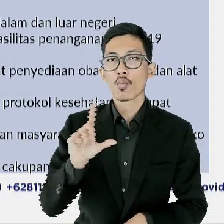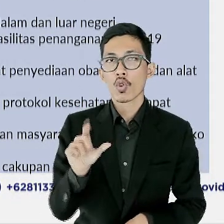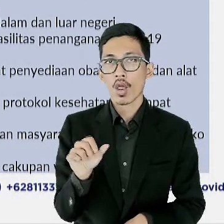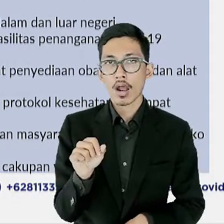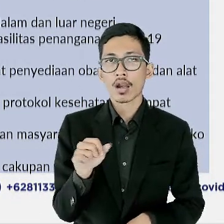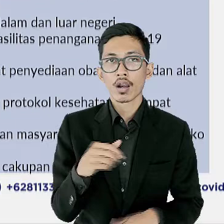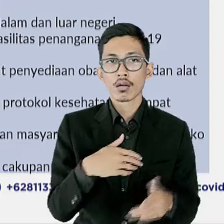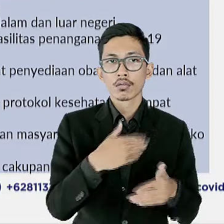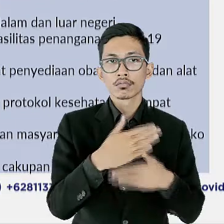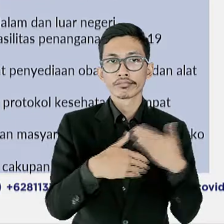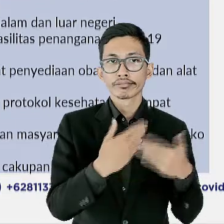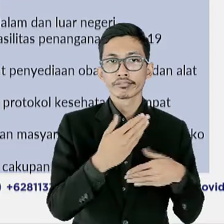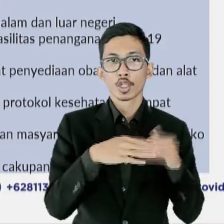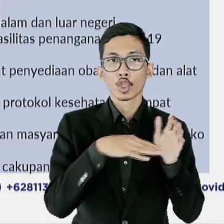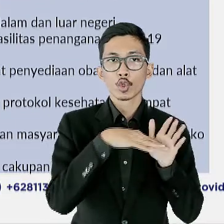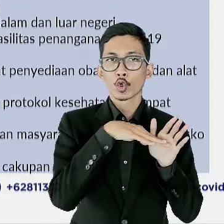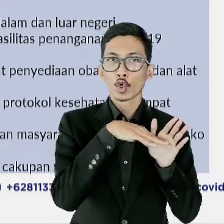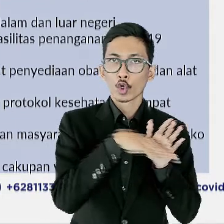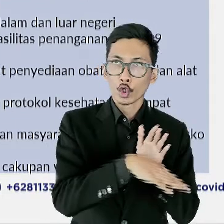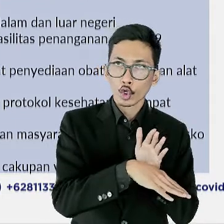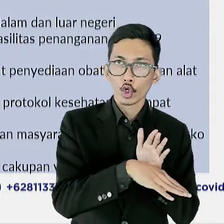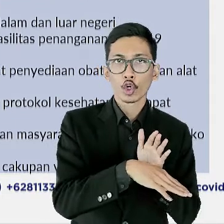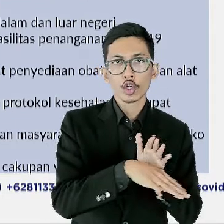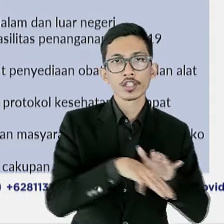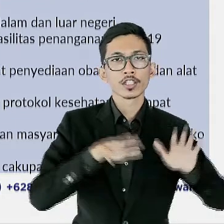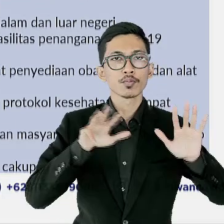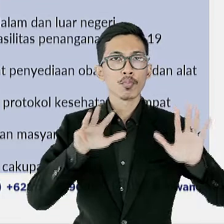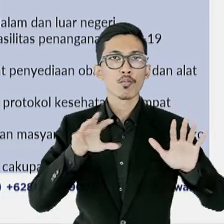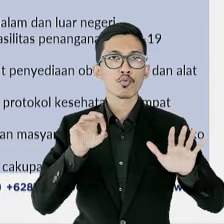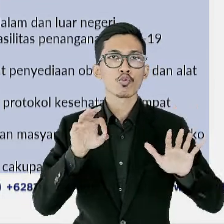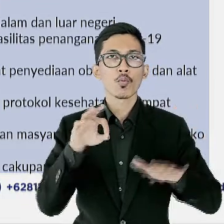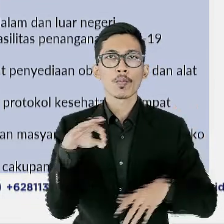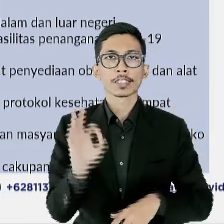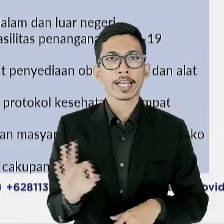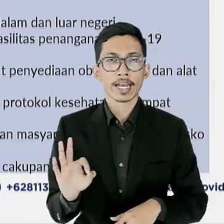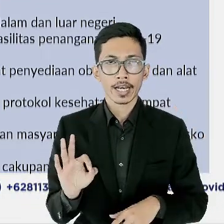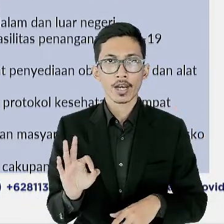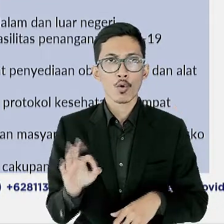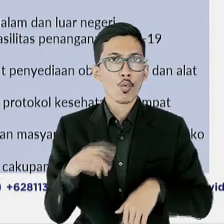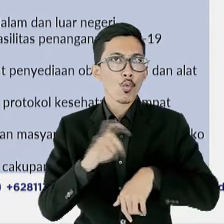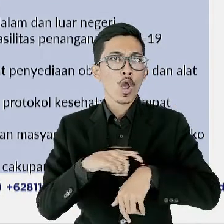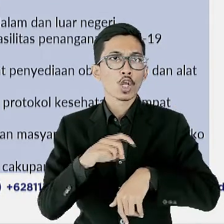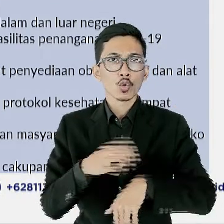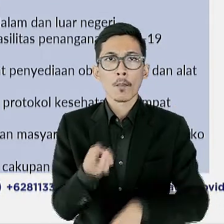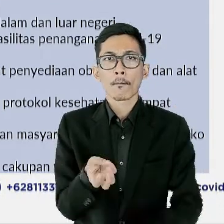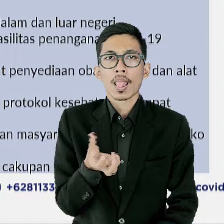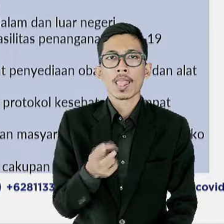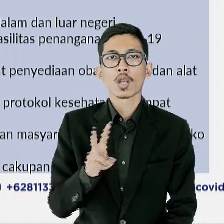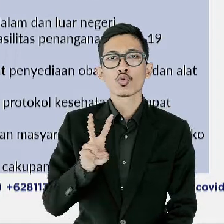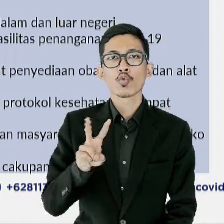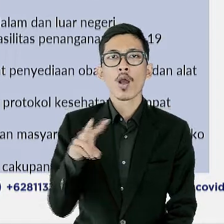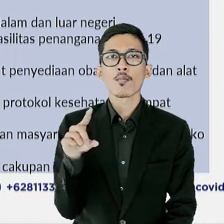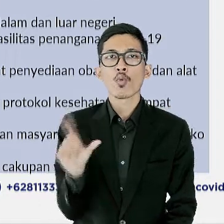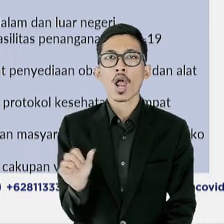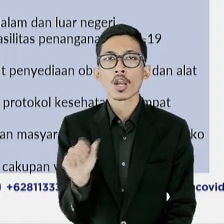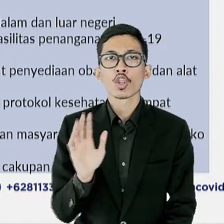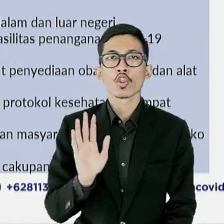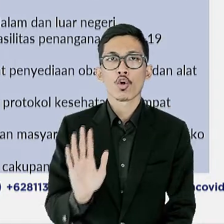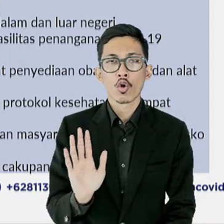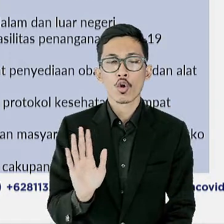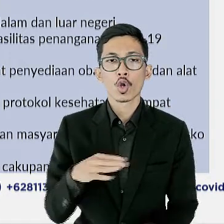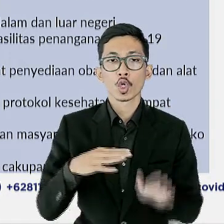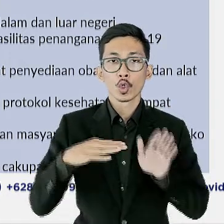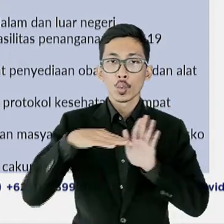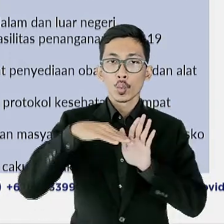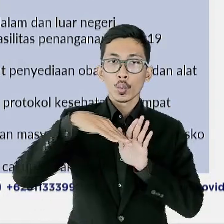akhirnya berhasil turun hingga mencapai 90% dalam waktu 2 bulan. Penurunan ini terus bertahan hingga